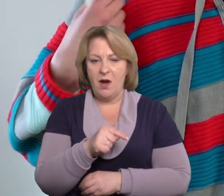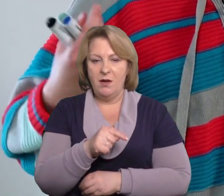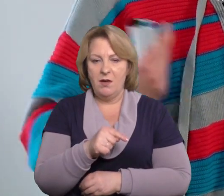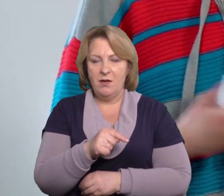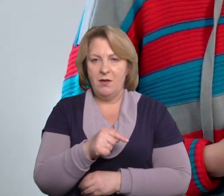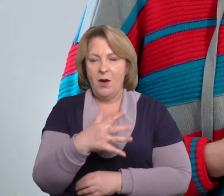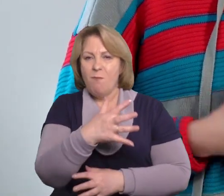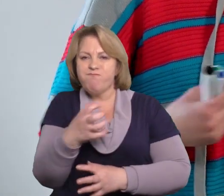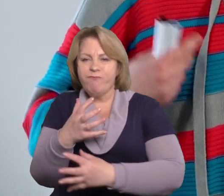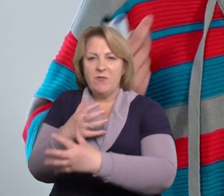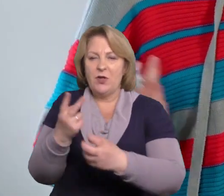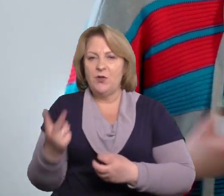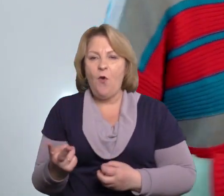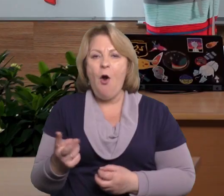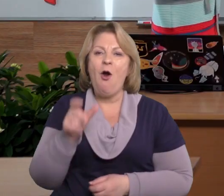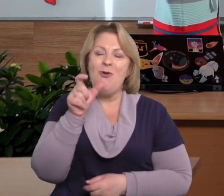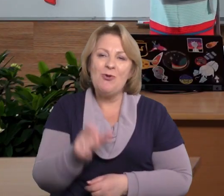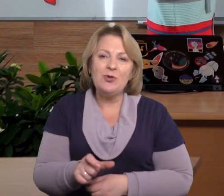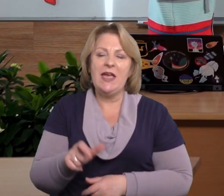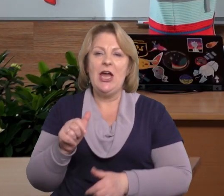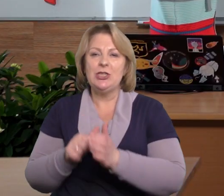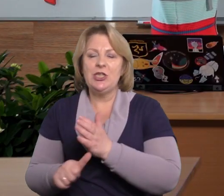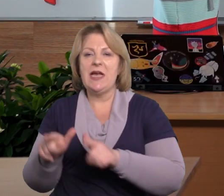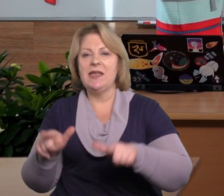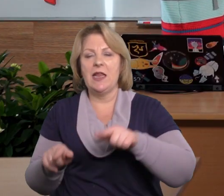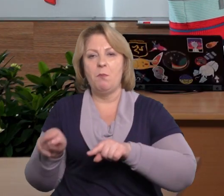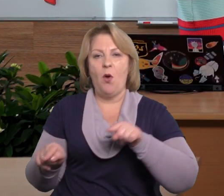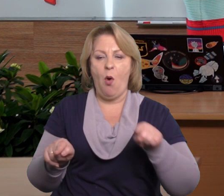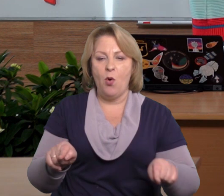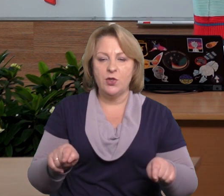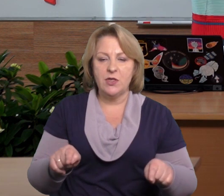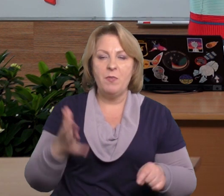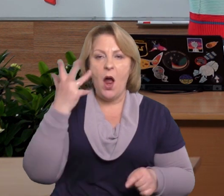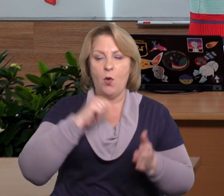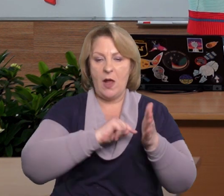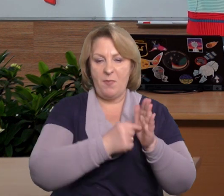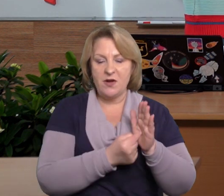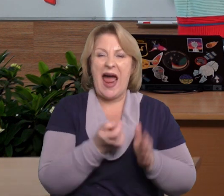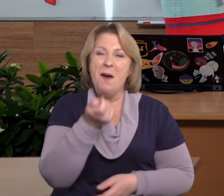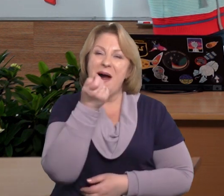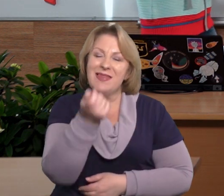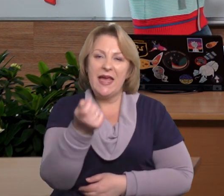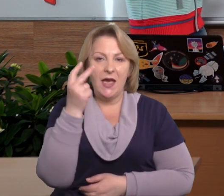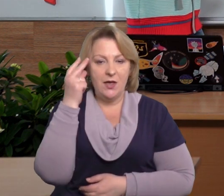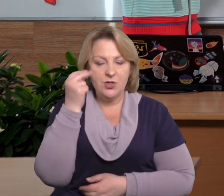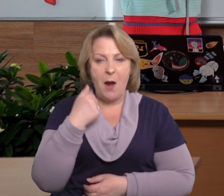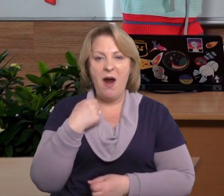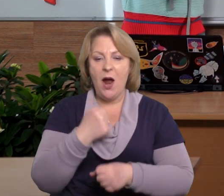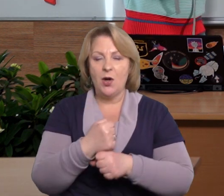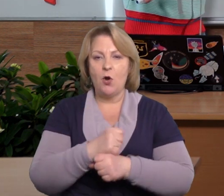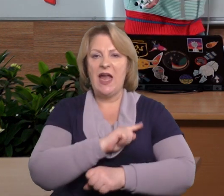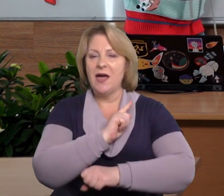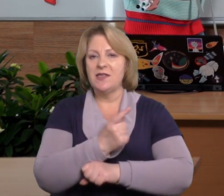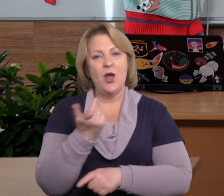людей по 60 кілограмів кожна, так, то примножені на це маленьке число, ми робимо